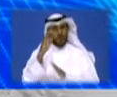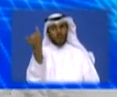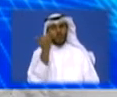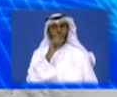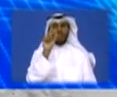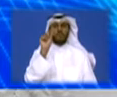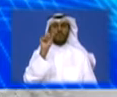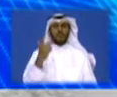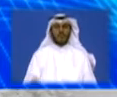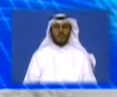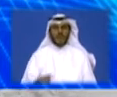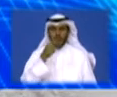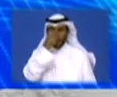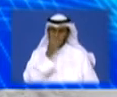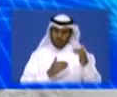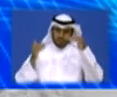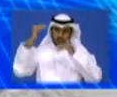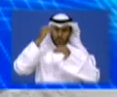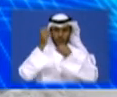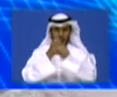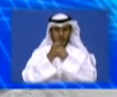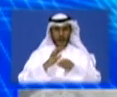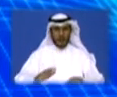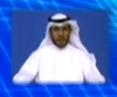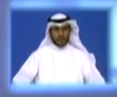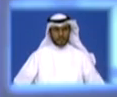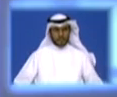وصولا إلى أرقى درجات رضا العاملين.